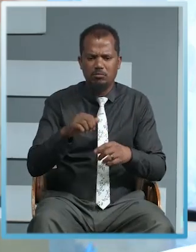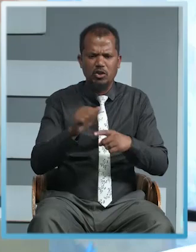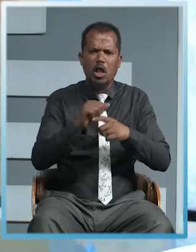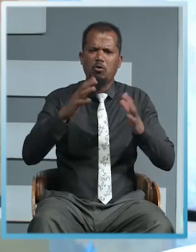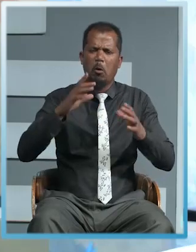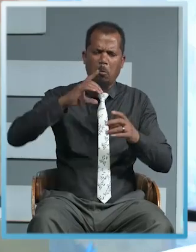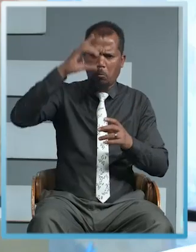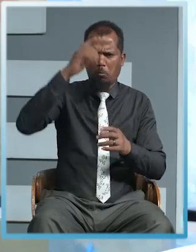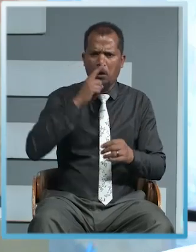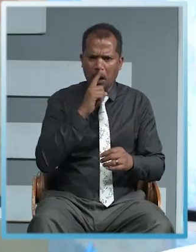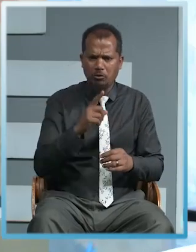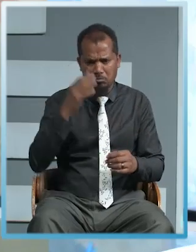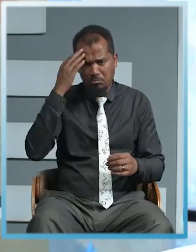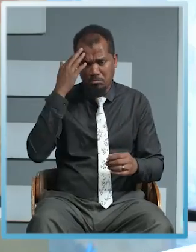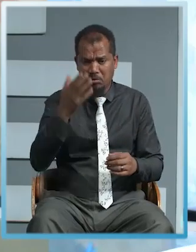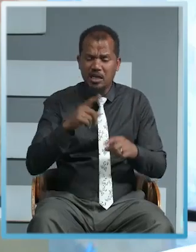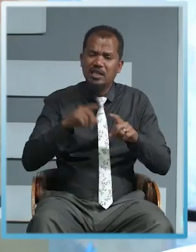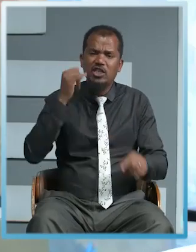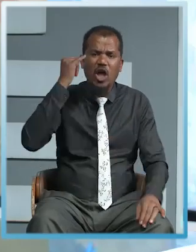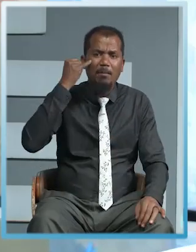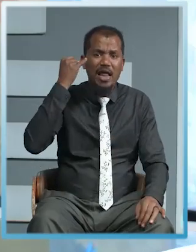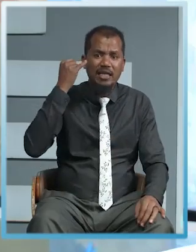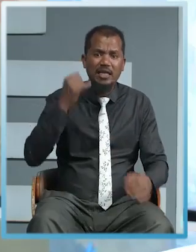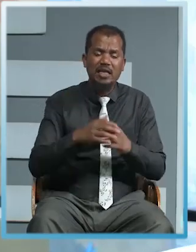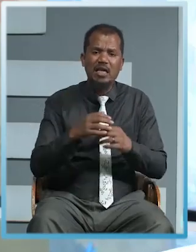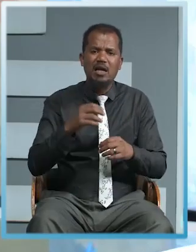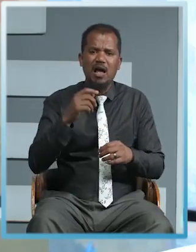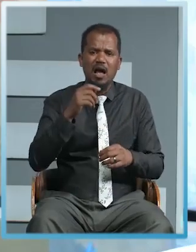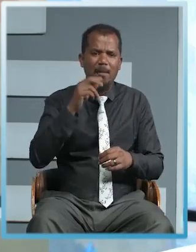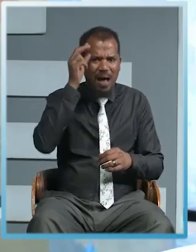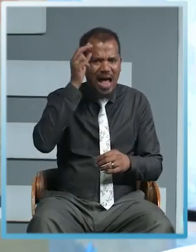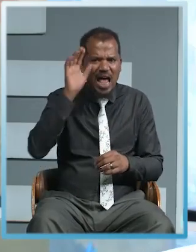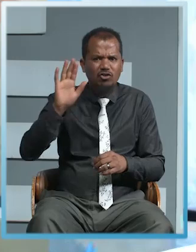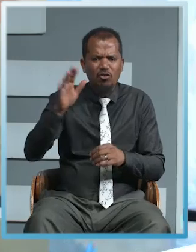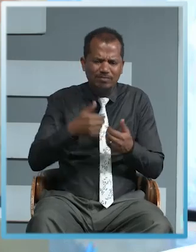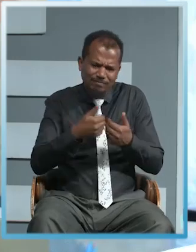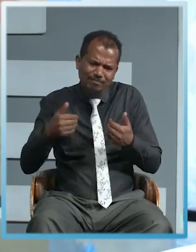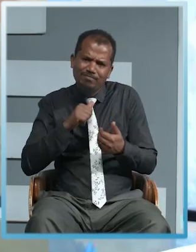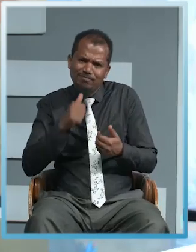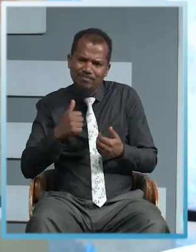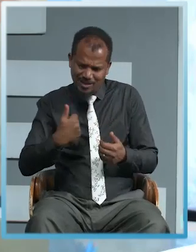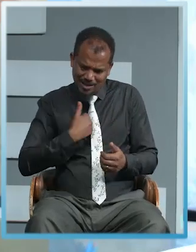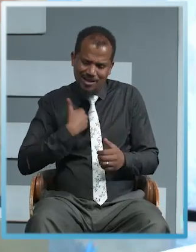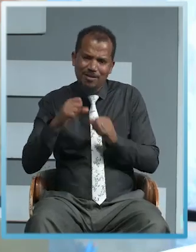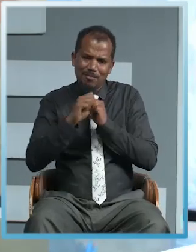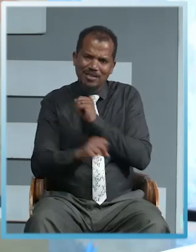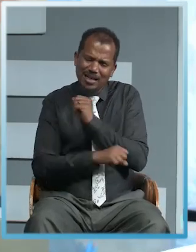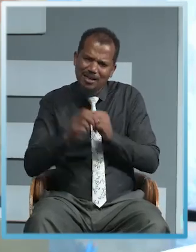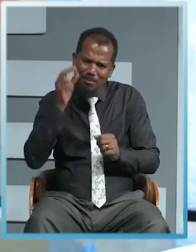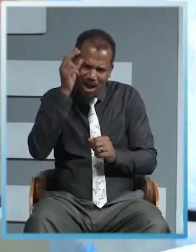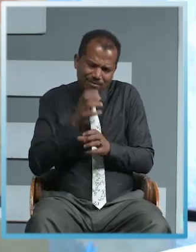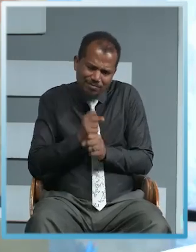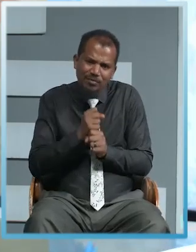ሰልጥነዋል ከማንም በላይ ነው ምናቀው ነው። ግን የጃፓን ባህላቸውን አንዷንም ሳይለቁ ስለዚህ የራስሽን መሰረት ባህል